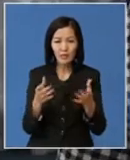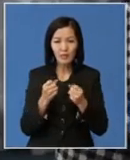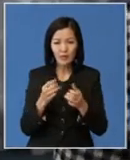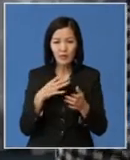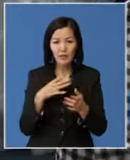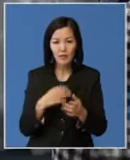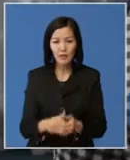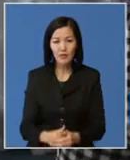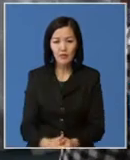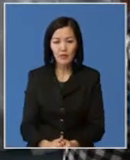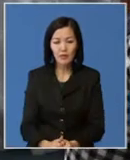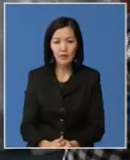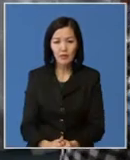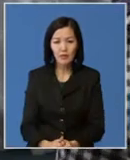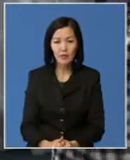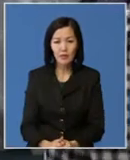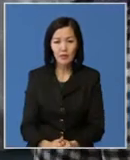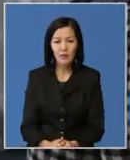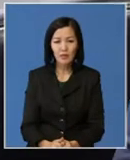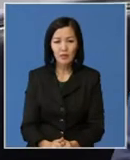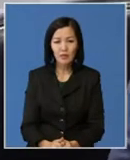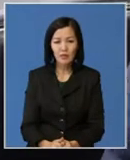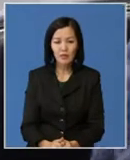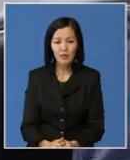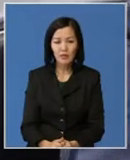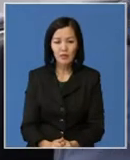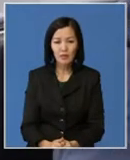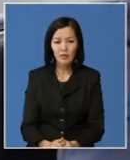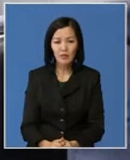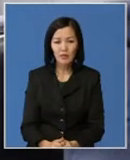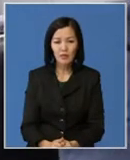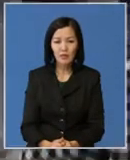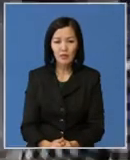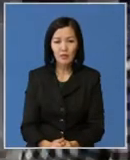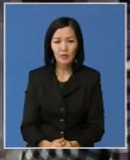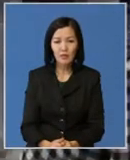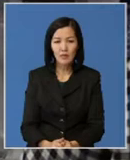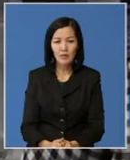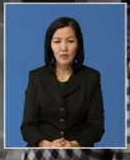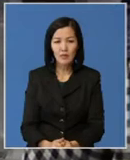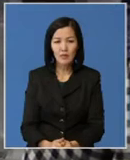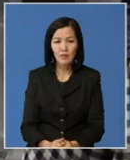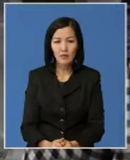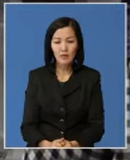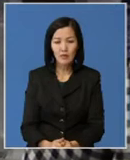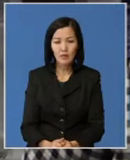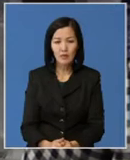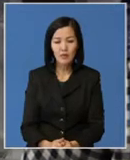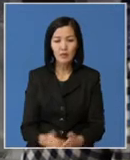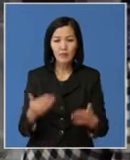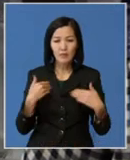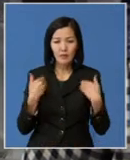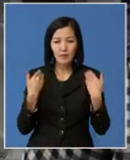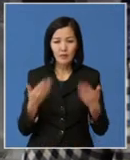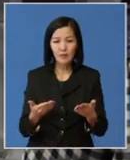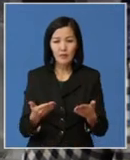меня поставили? Я не являюсь на учет с такими вот данными. Я вот сейчас просто вот так быстренько пролистала документы. Вами была предоставлена справка